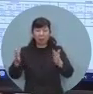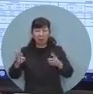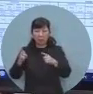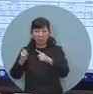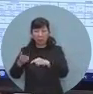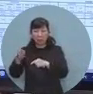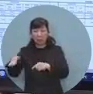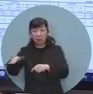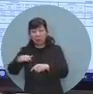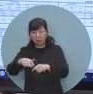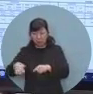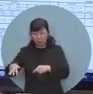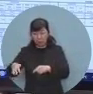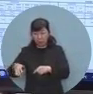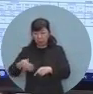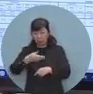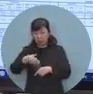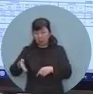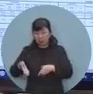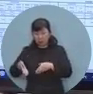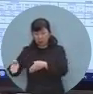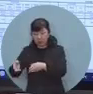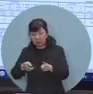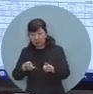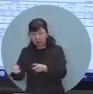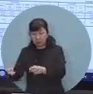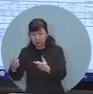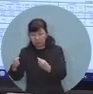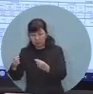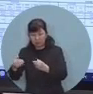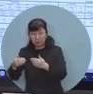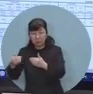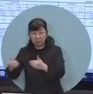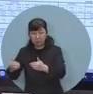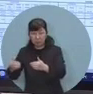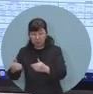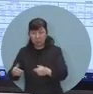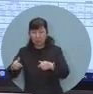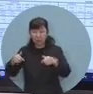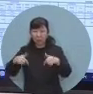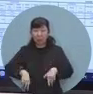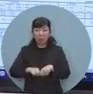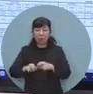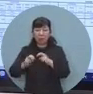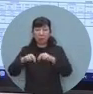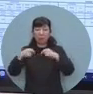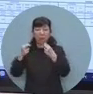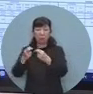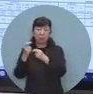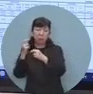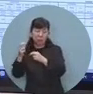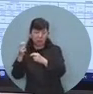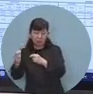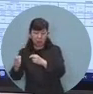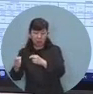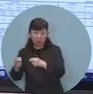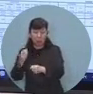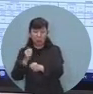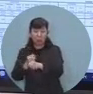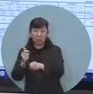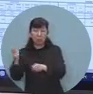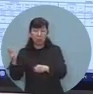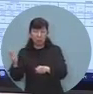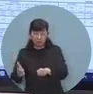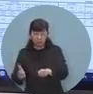着実に五眼整備が進んでいてえ隣のですね西武新宿線の立体高阪事業も着手になって五眼整備での顔のボトルネを